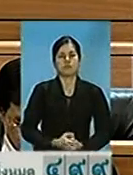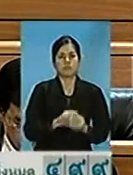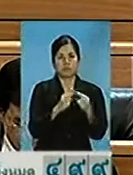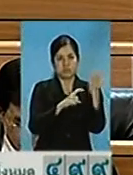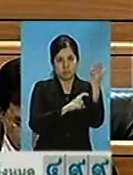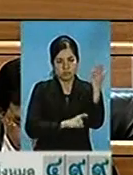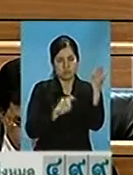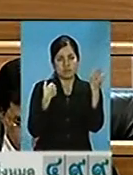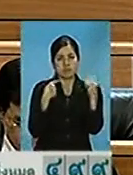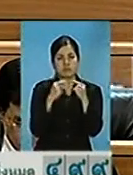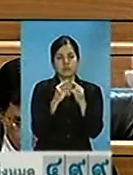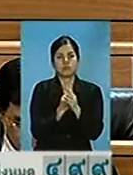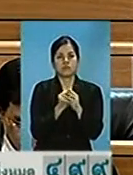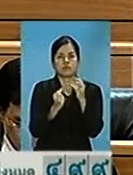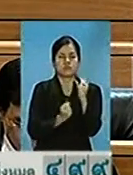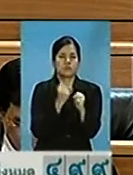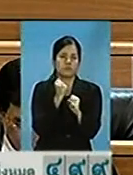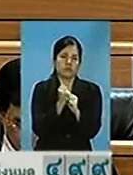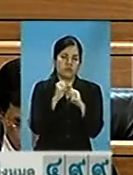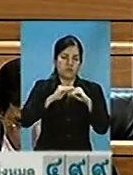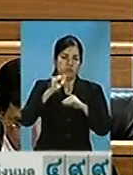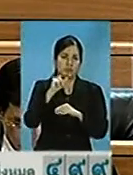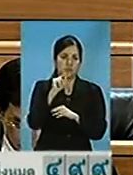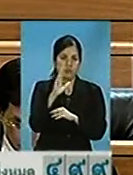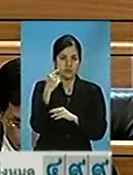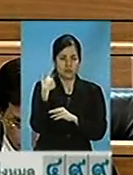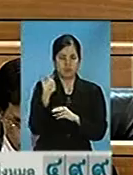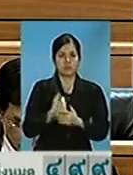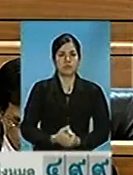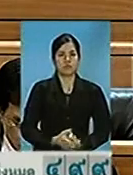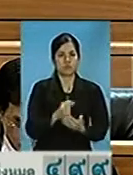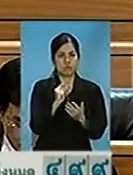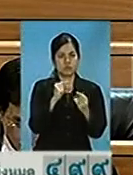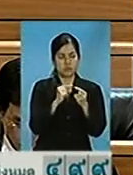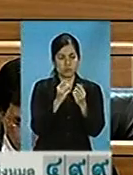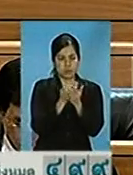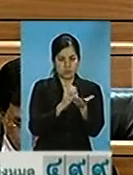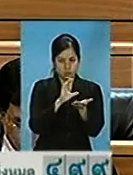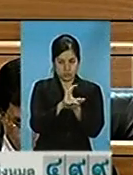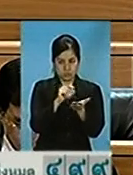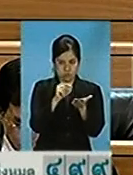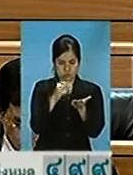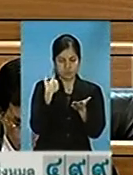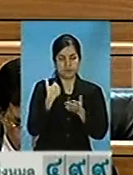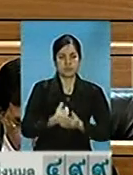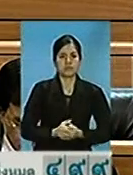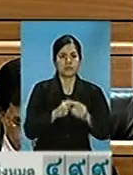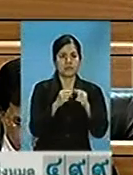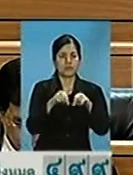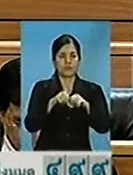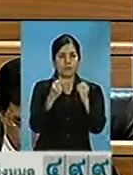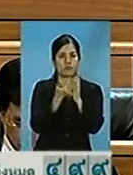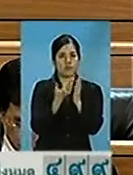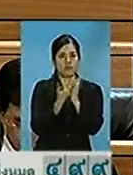ก่แล้วอายุเกิน25ปีนะครับวันนี้นี่คือเงินที่เกษตรกรโดนหักไว้เขาจะได้เอามา